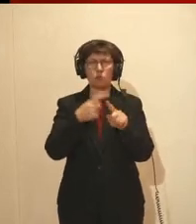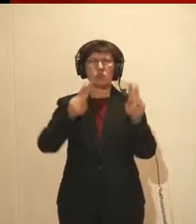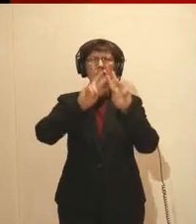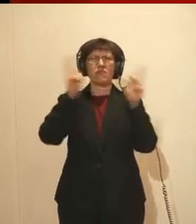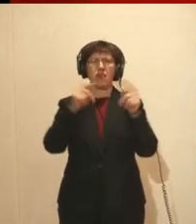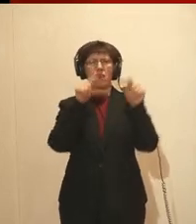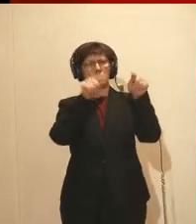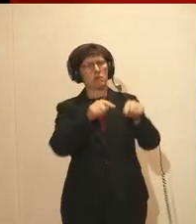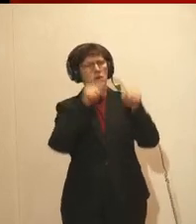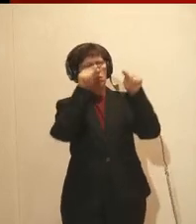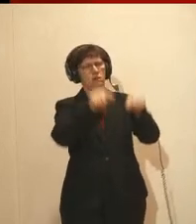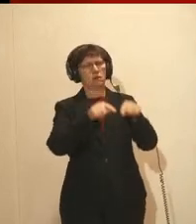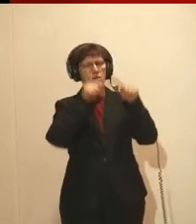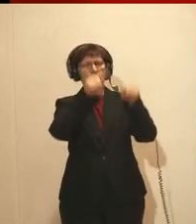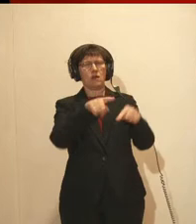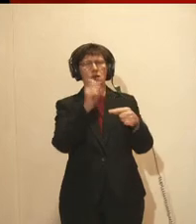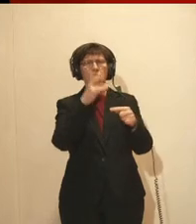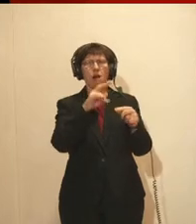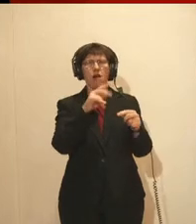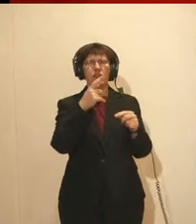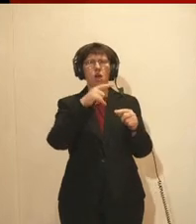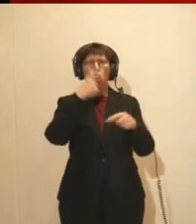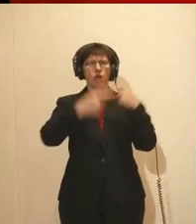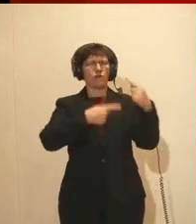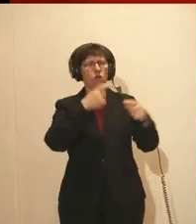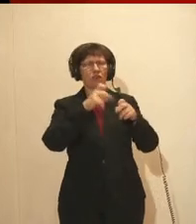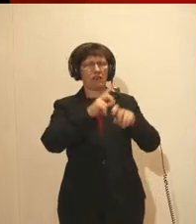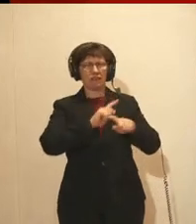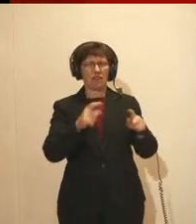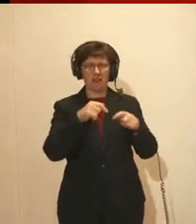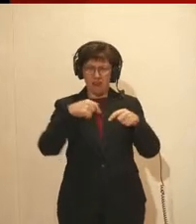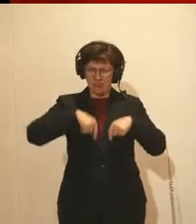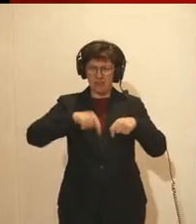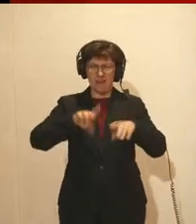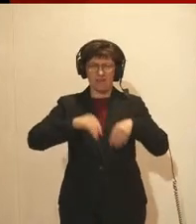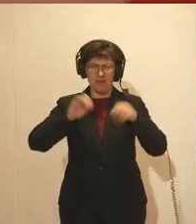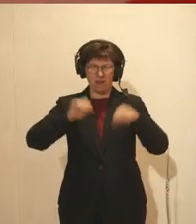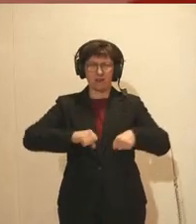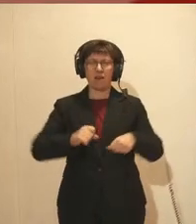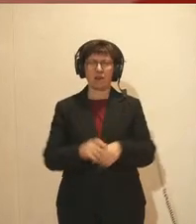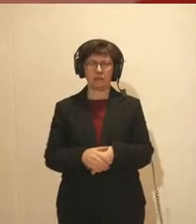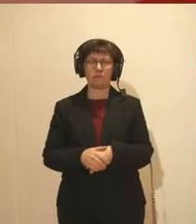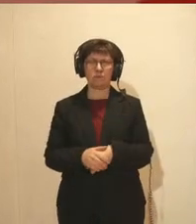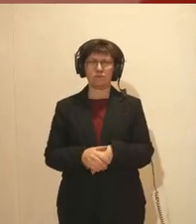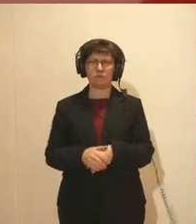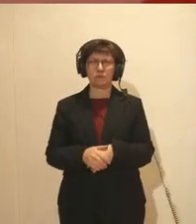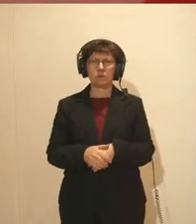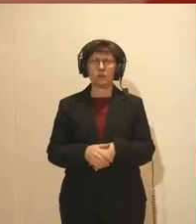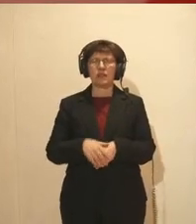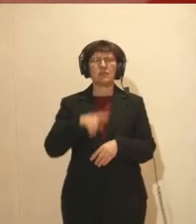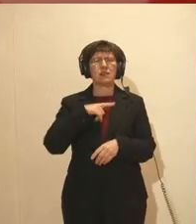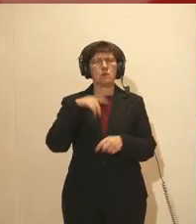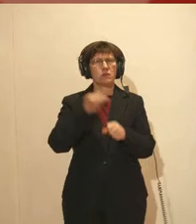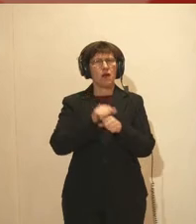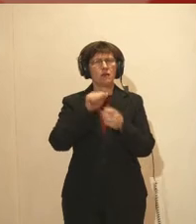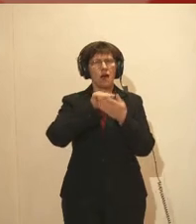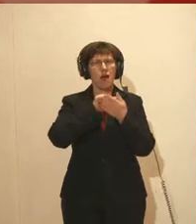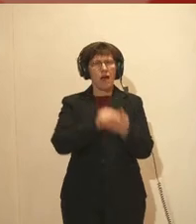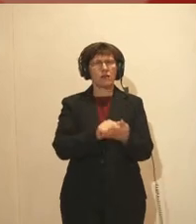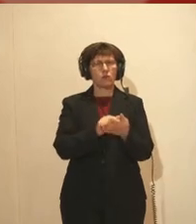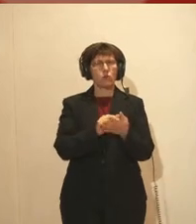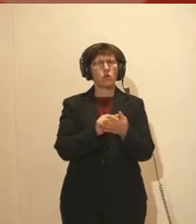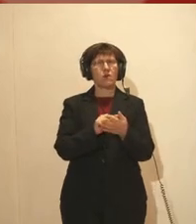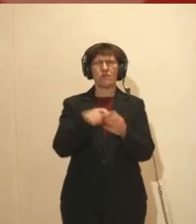welt zeigen und sagen wenn es sich bei allen gleichzeitig läuft dann geht es nicht ich kann vielleicht ein paar eindrücke aus der session